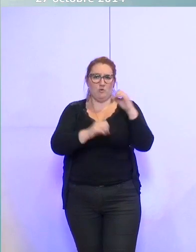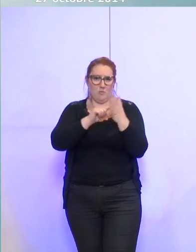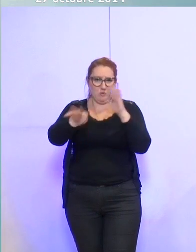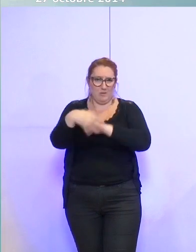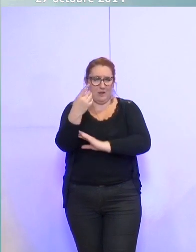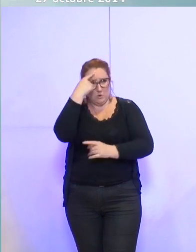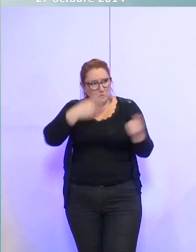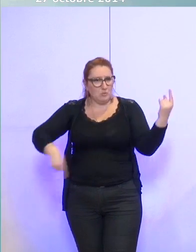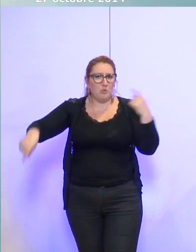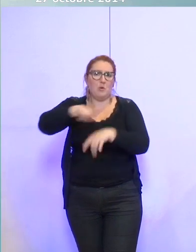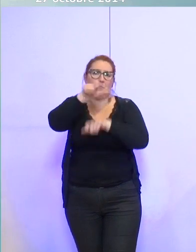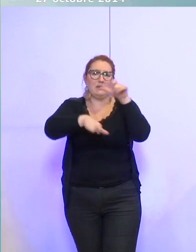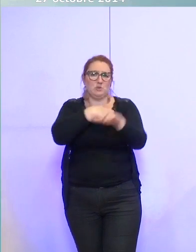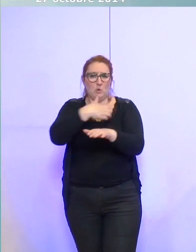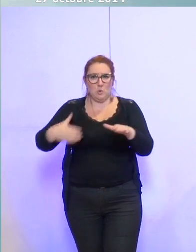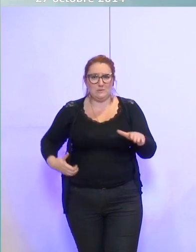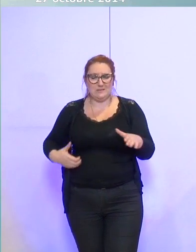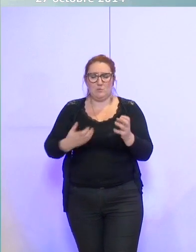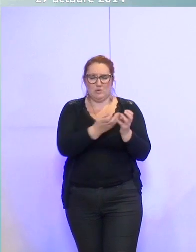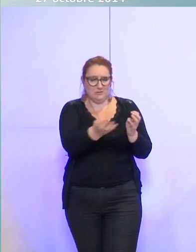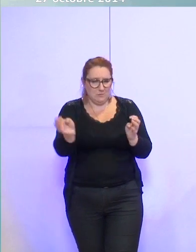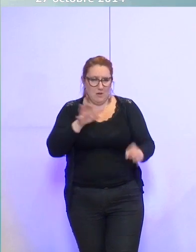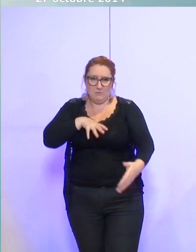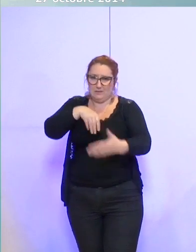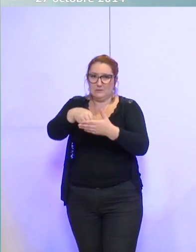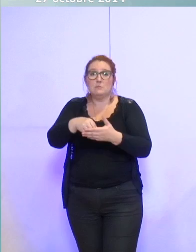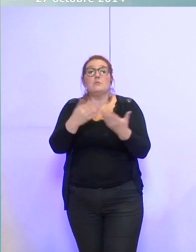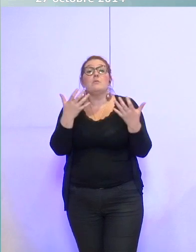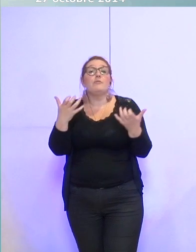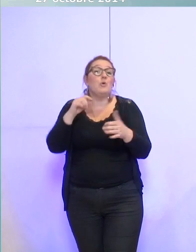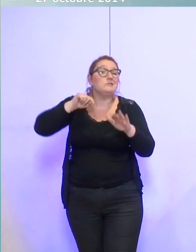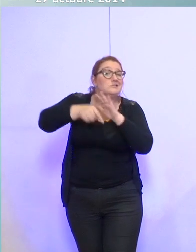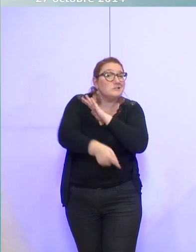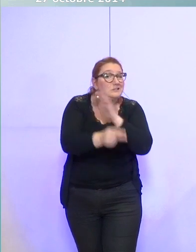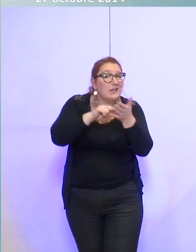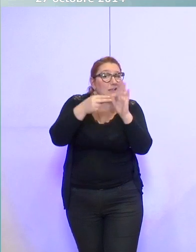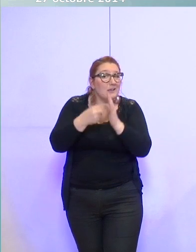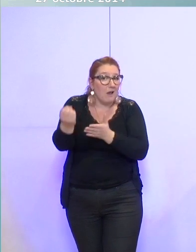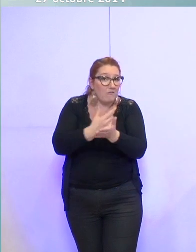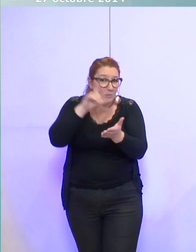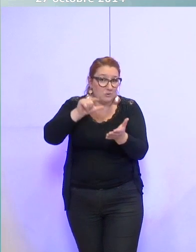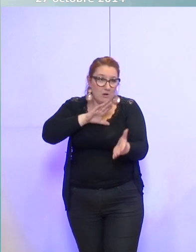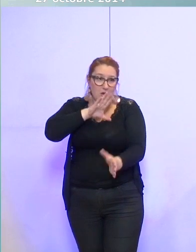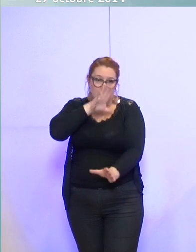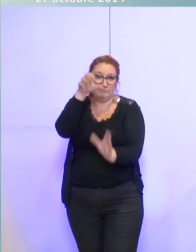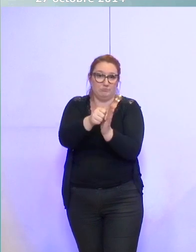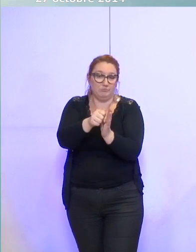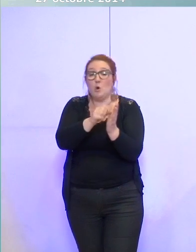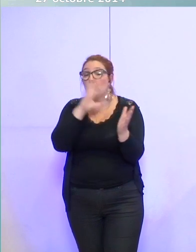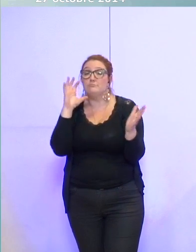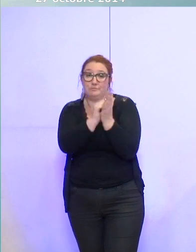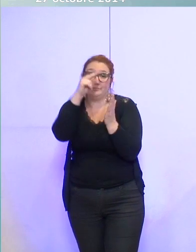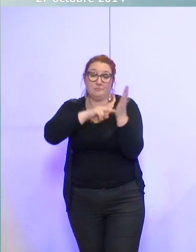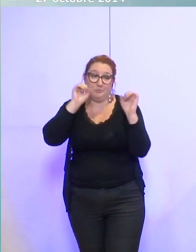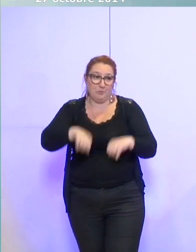de l'ensemble des membres du conseil municipal, où vous avez les éléments si vous souhaitez avoir l'information. Là